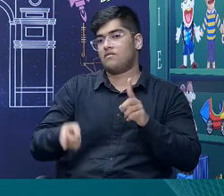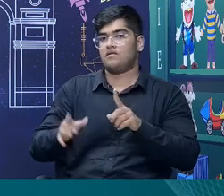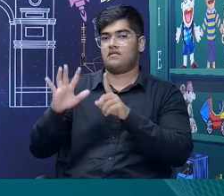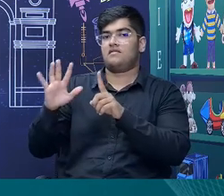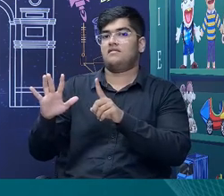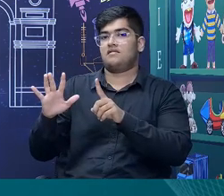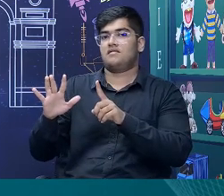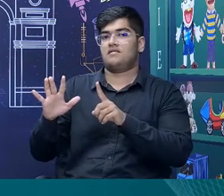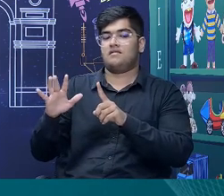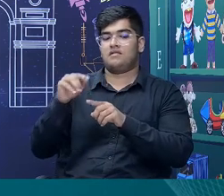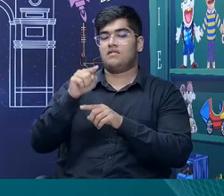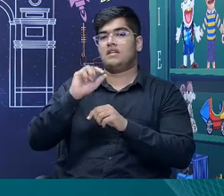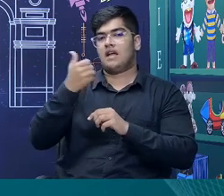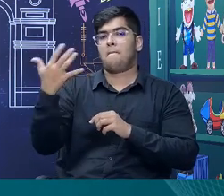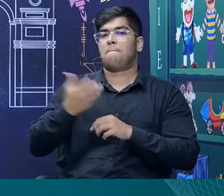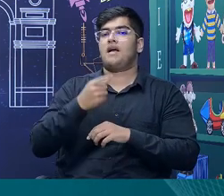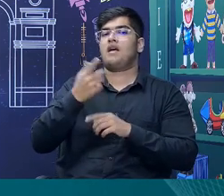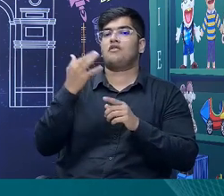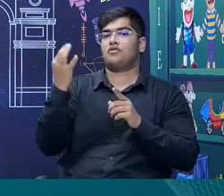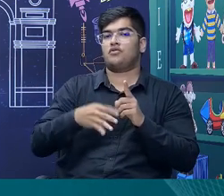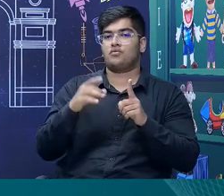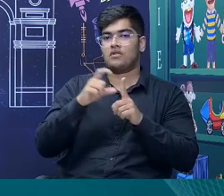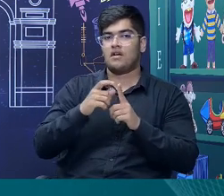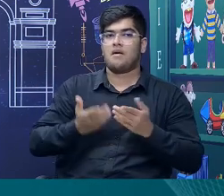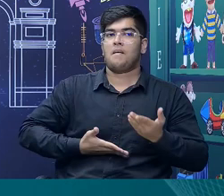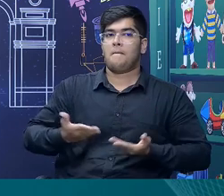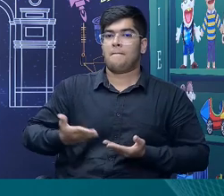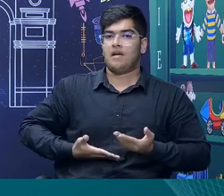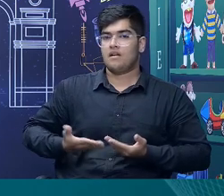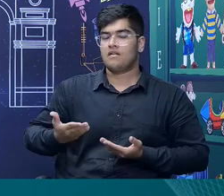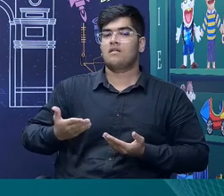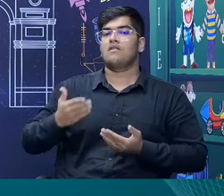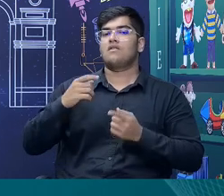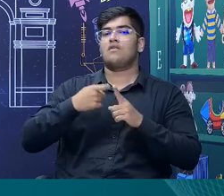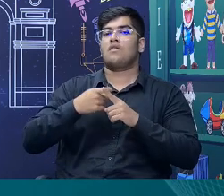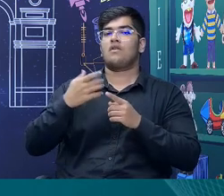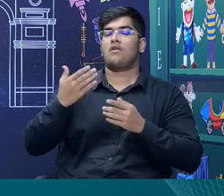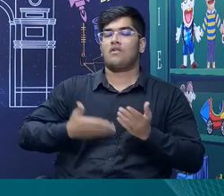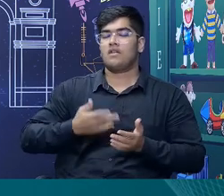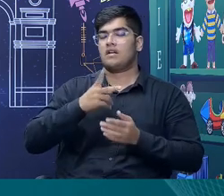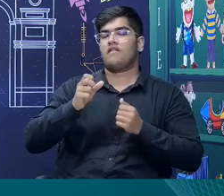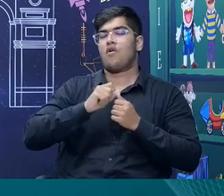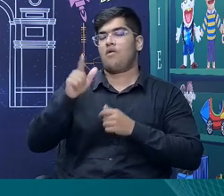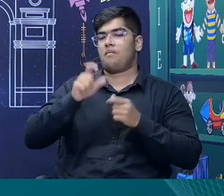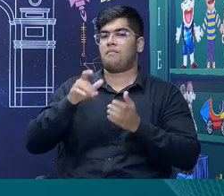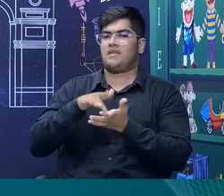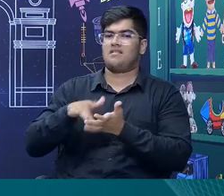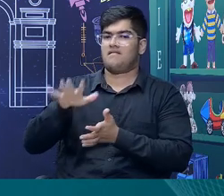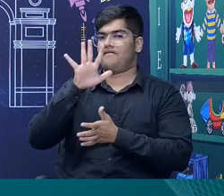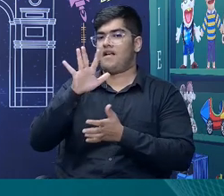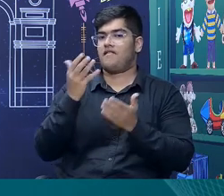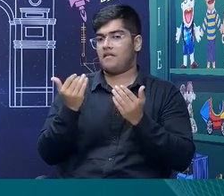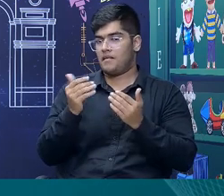जाकर खरीद सकते हैं ये मौजूद है नहीं दिल्ली में बेंगलुरु कोलकाता अहमदाबाद और गुवाहाटी में अगर आप चाहे तो